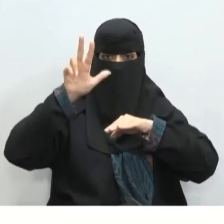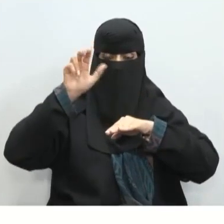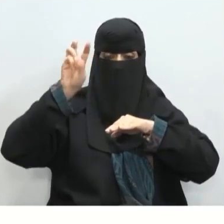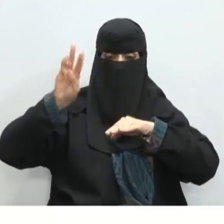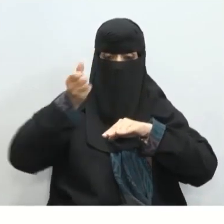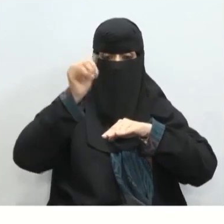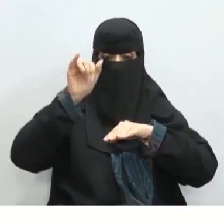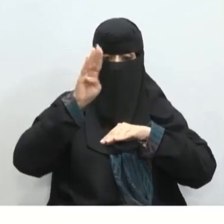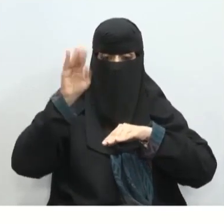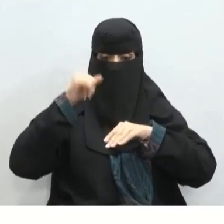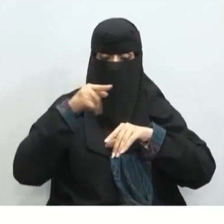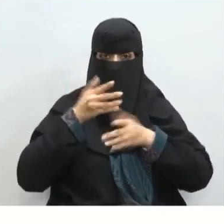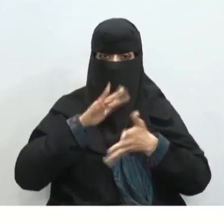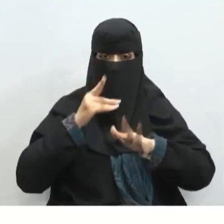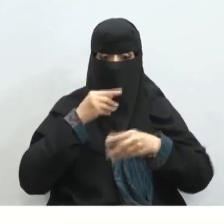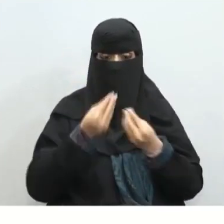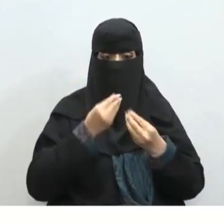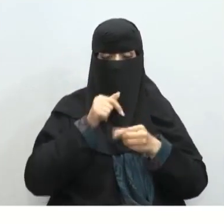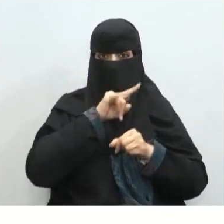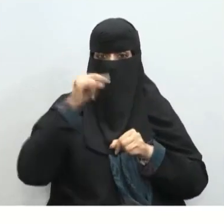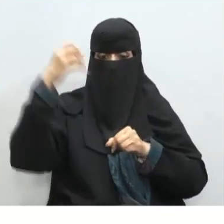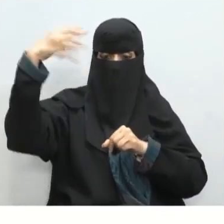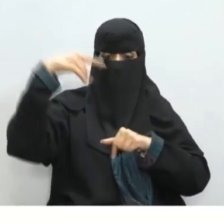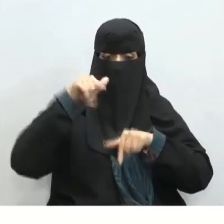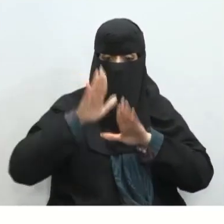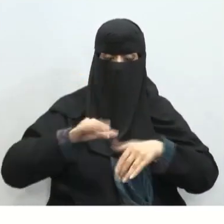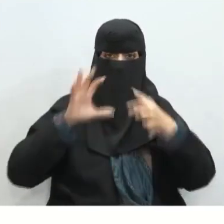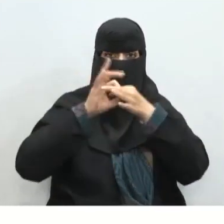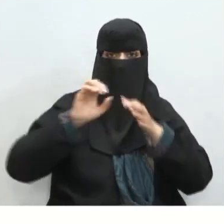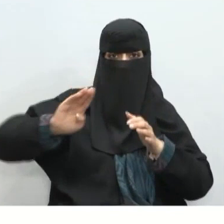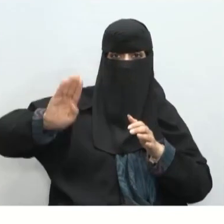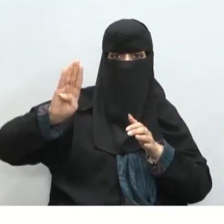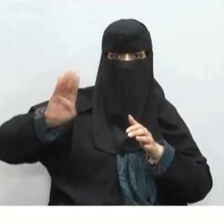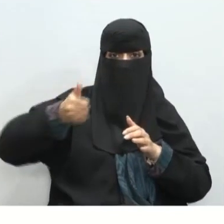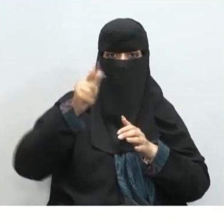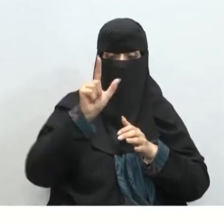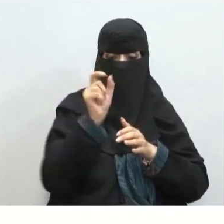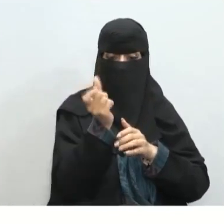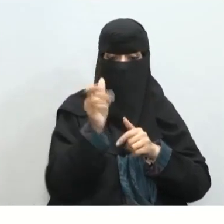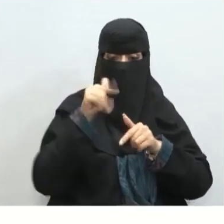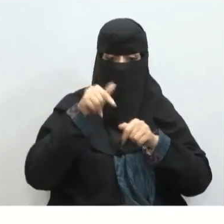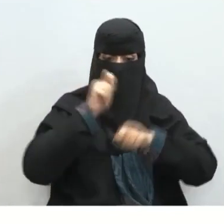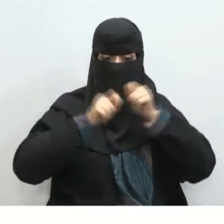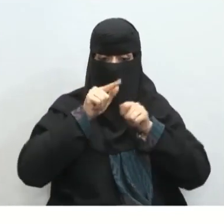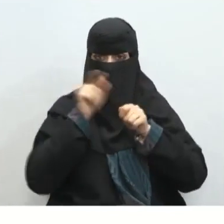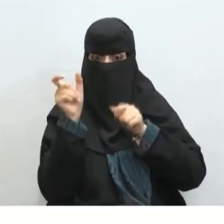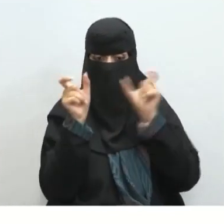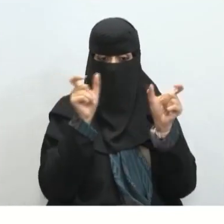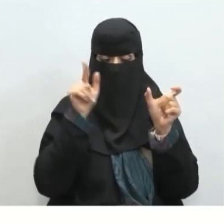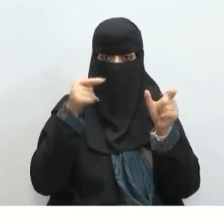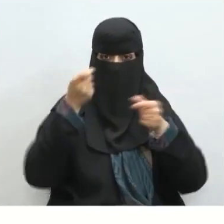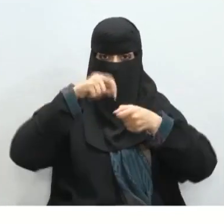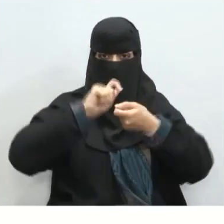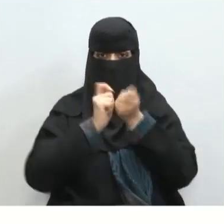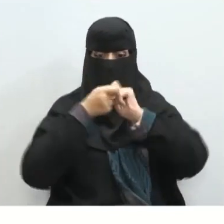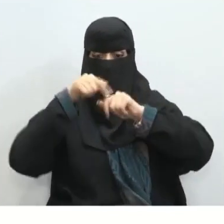كويد بينما اما التفاعلات اللاضوئيه وهي حلقه كالفن تستخدم هذه النواتج الناد بي اتش والاي تي بي في